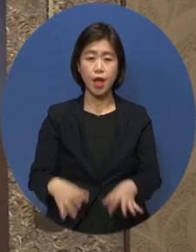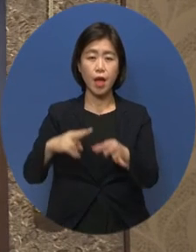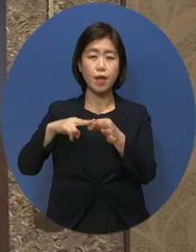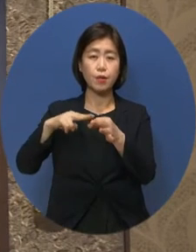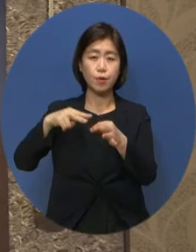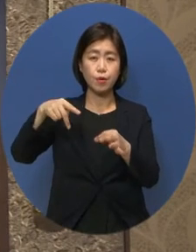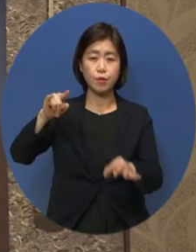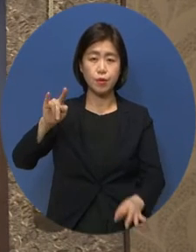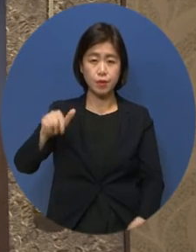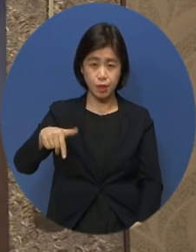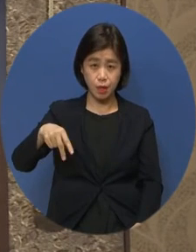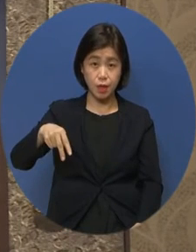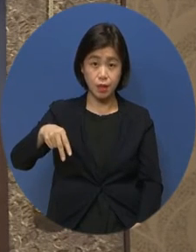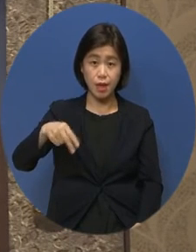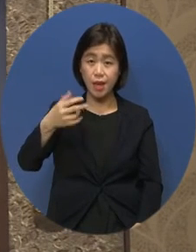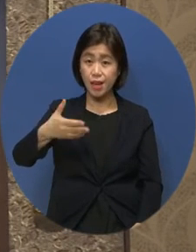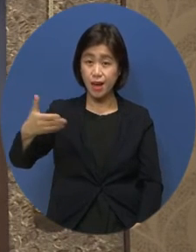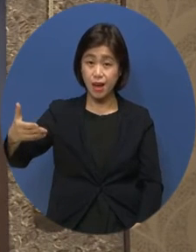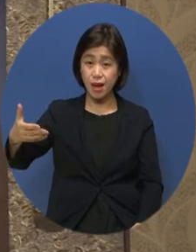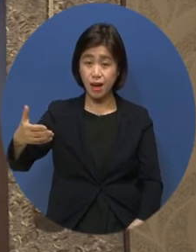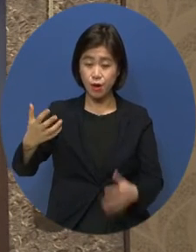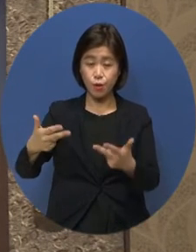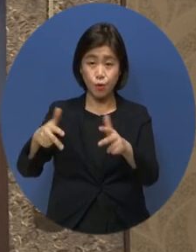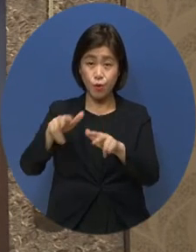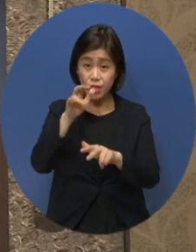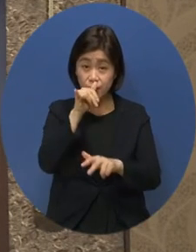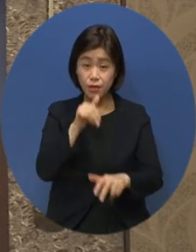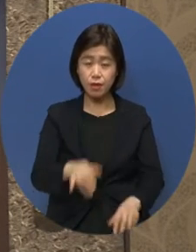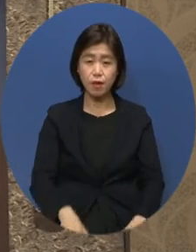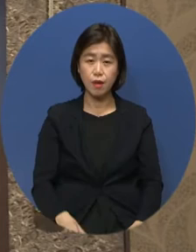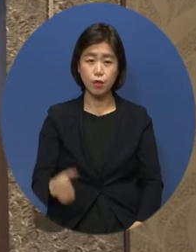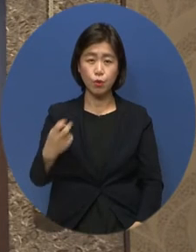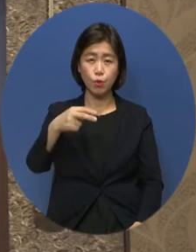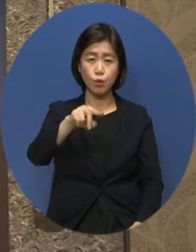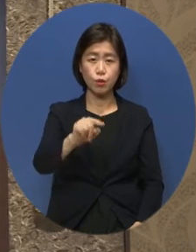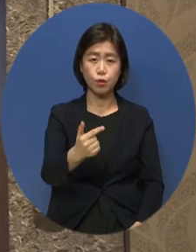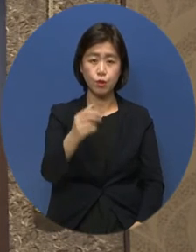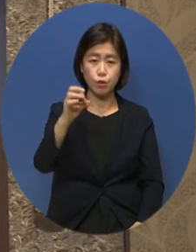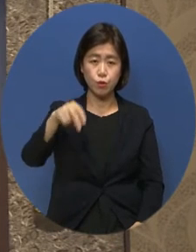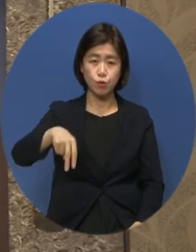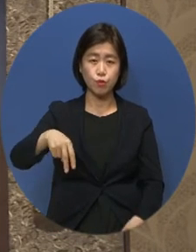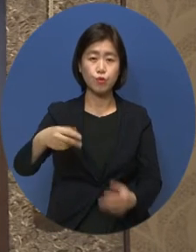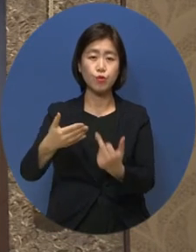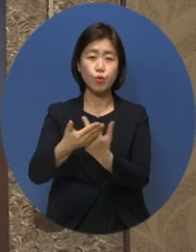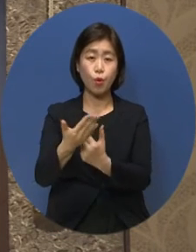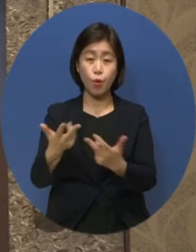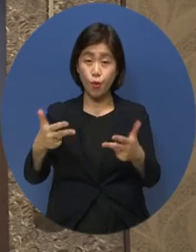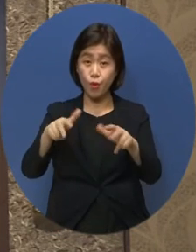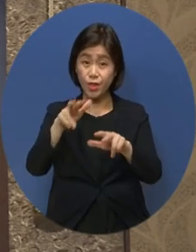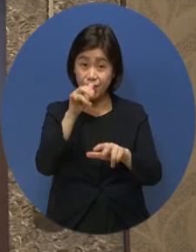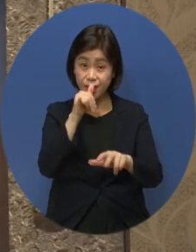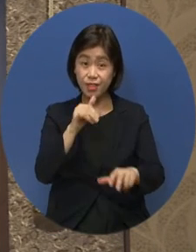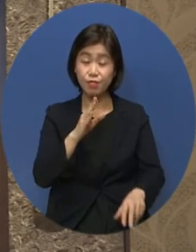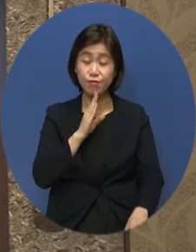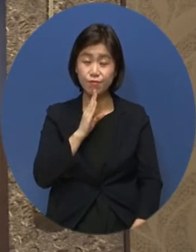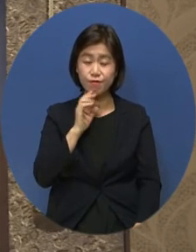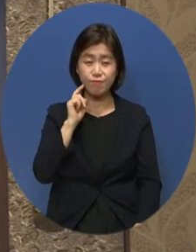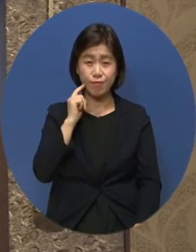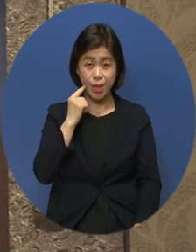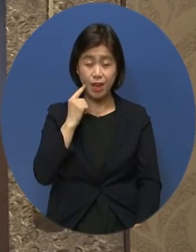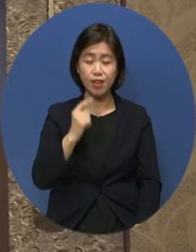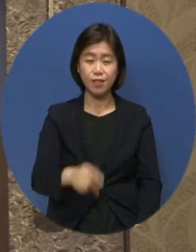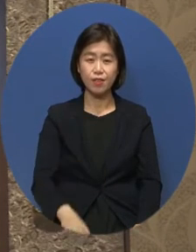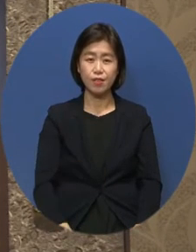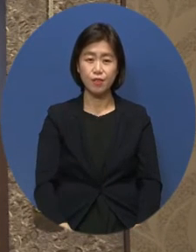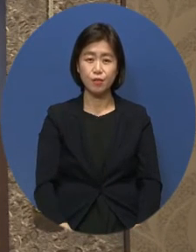얘도 색감 생태공원이 있지 않습니까 또 이 선유도 응원이 있습니다 이런 지역은 보완될 이제 4 이